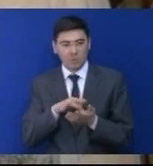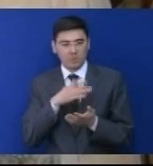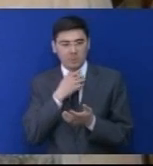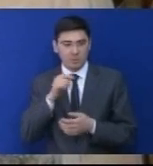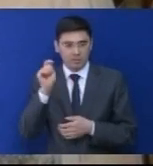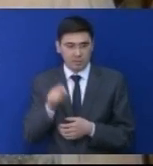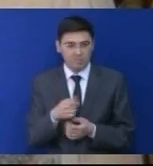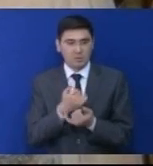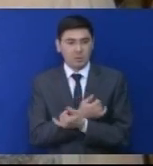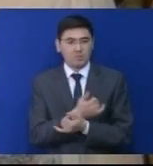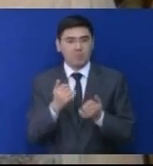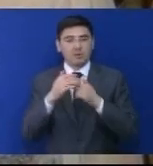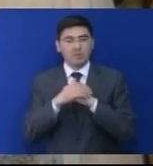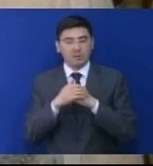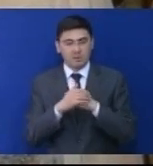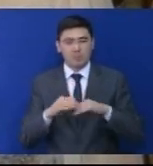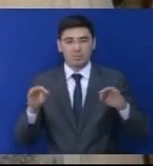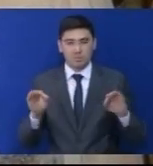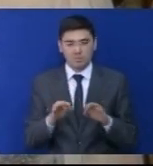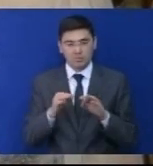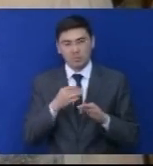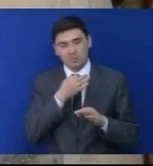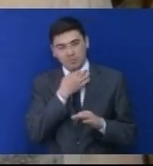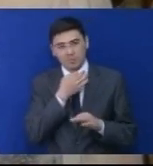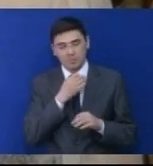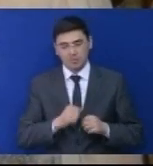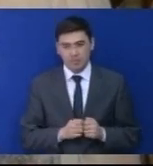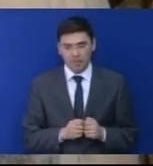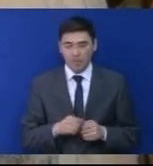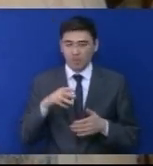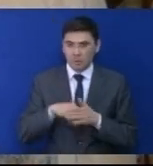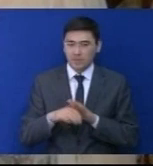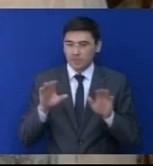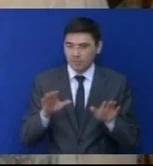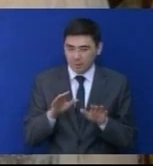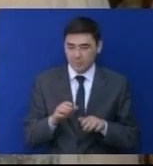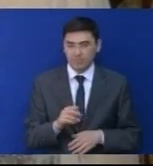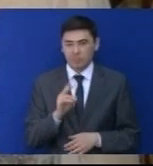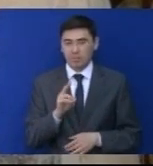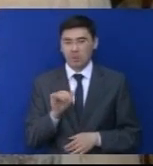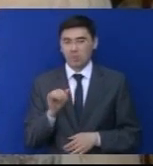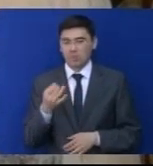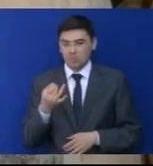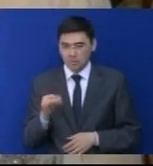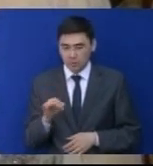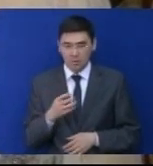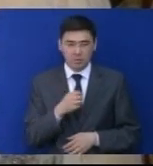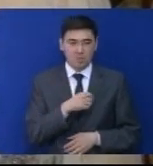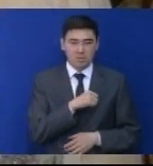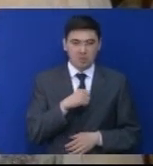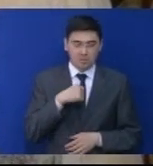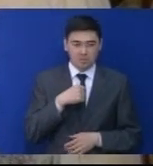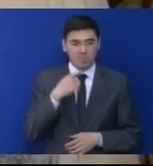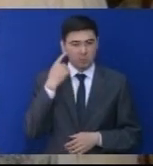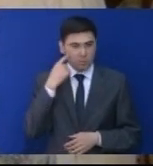Мұнда әртүрлі жанрдағы әндер, күйлер, сазды әуендер орындалады, өзім шығарған әндер